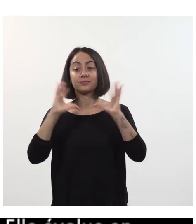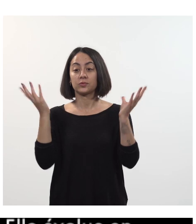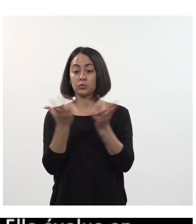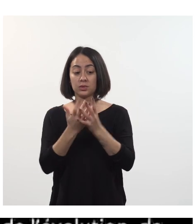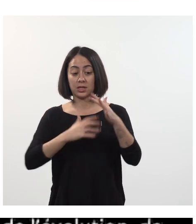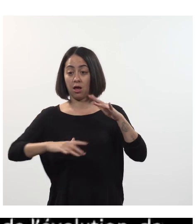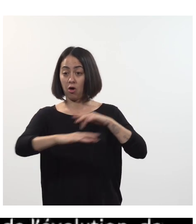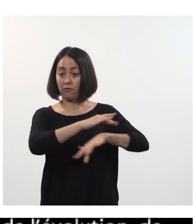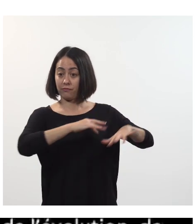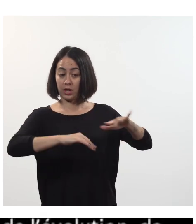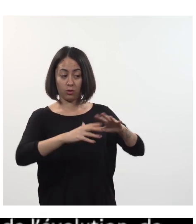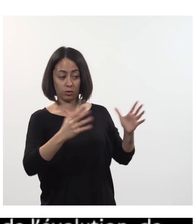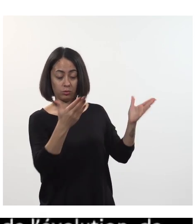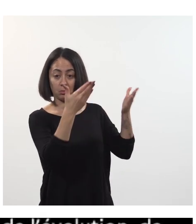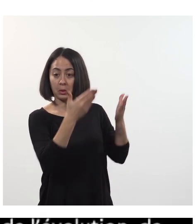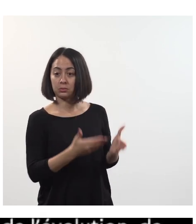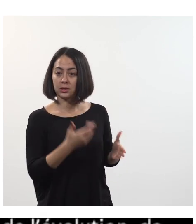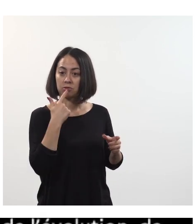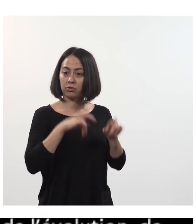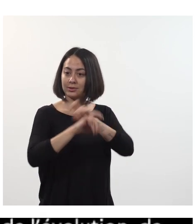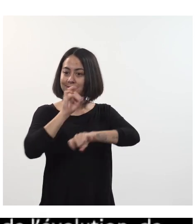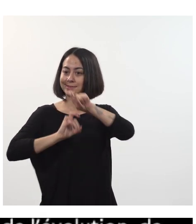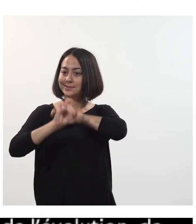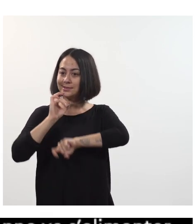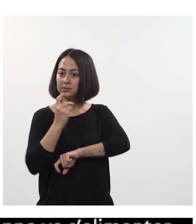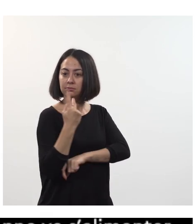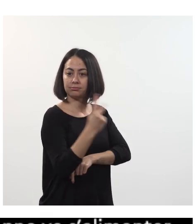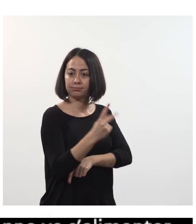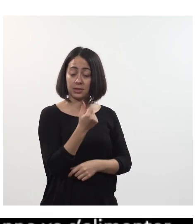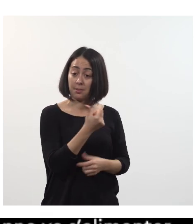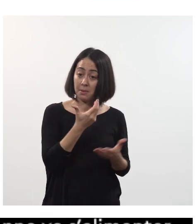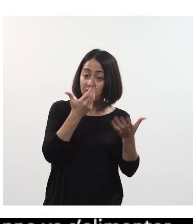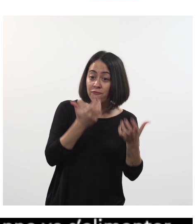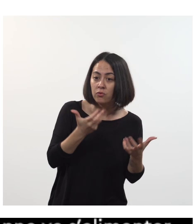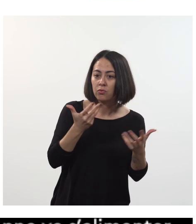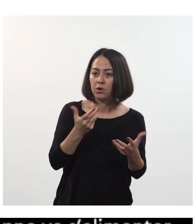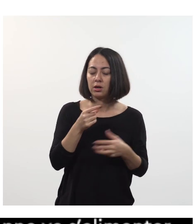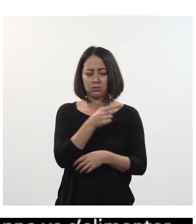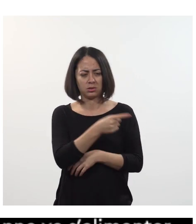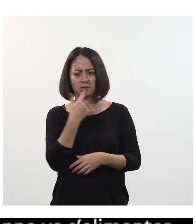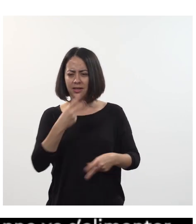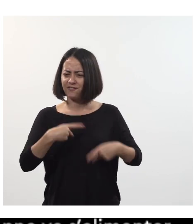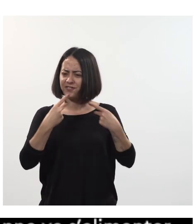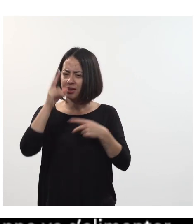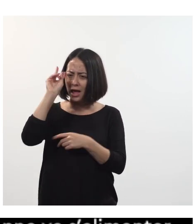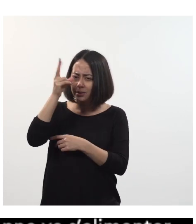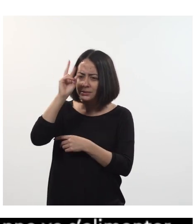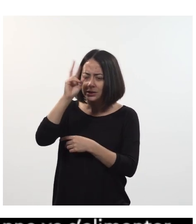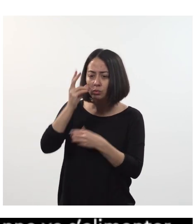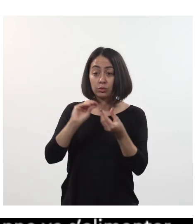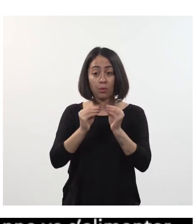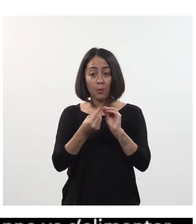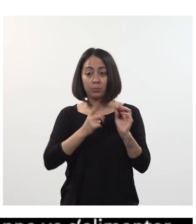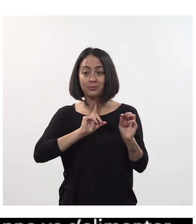bien sûr, toute son histoire, hein, ses attentes, les habitudes de vie, les troubles de la déglutition qui peuvent être